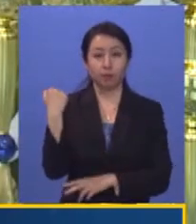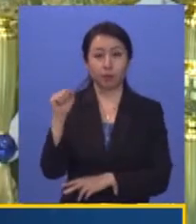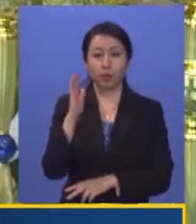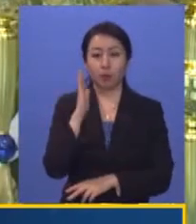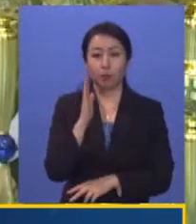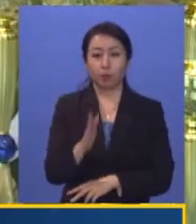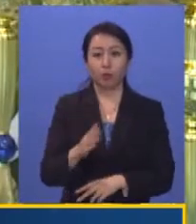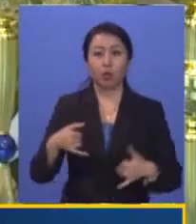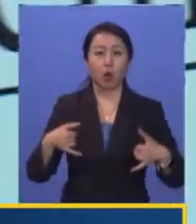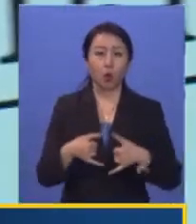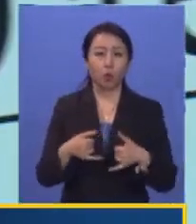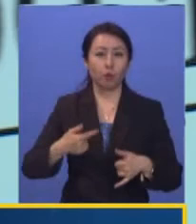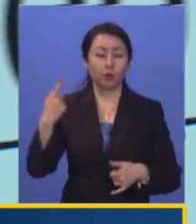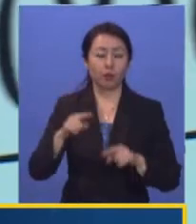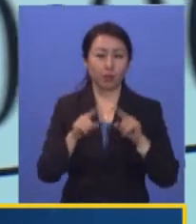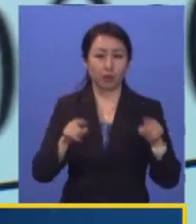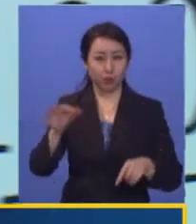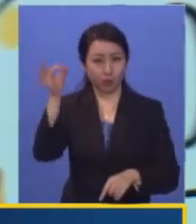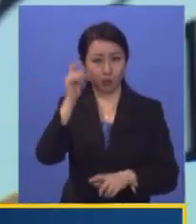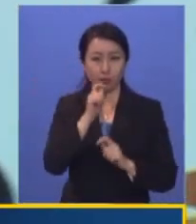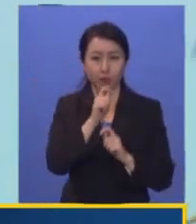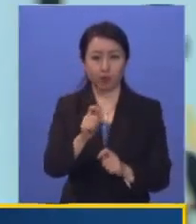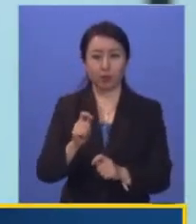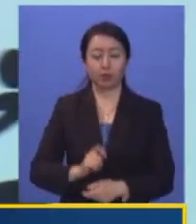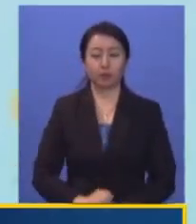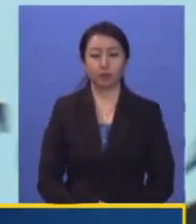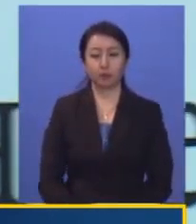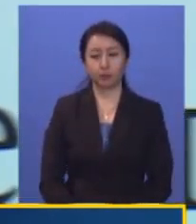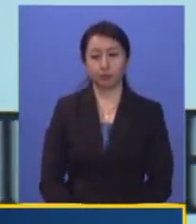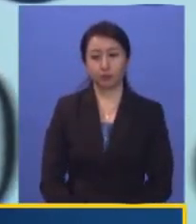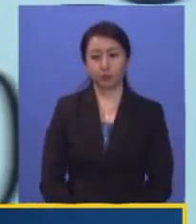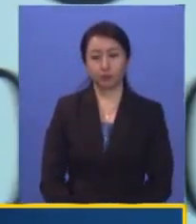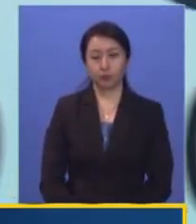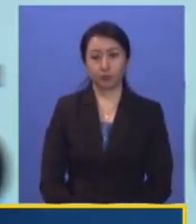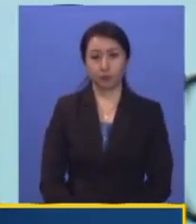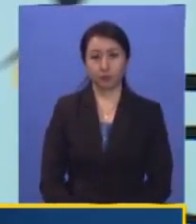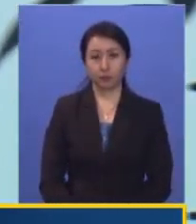призерам предусмотрены кубки, грамоты и памятные призы. Наталья Итова, Анатолий Беланок, служба новостей.